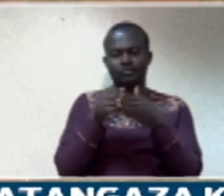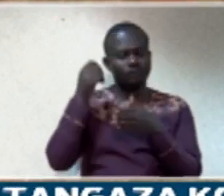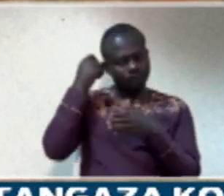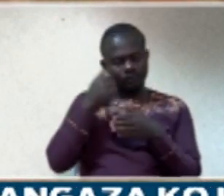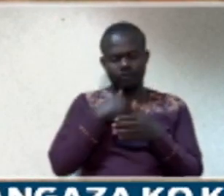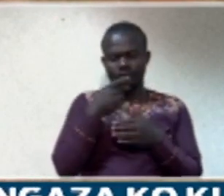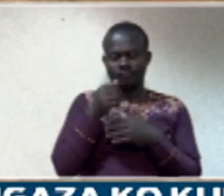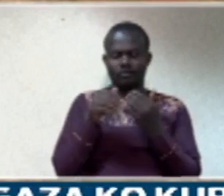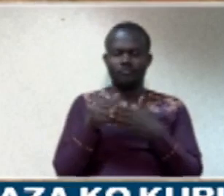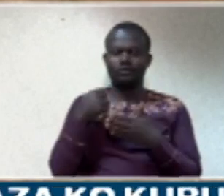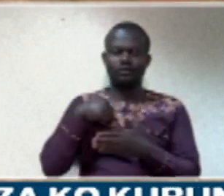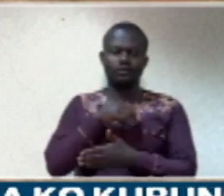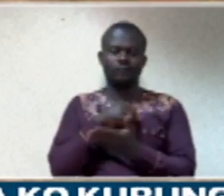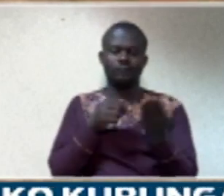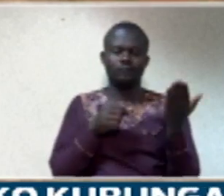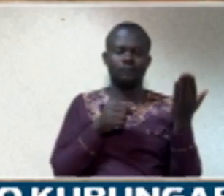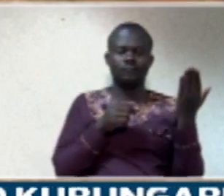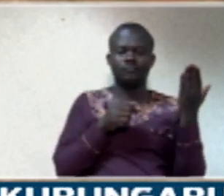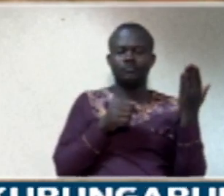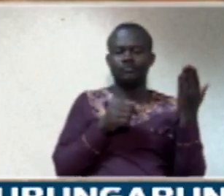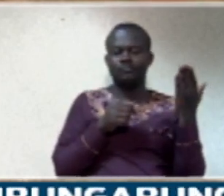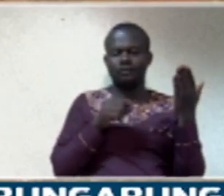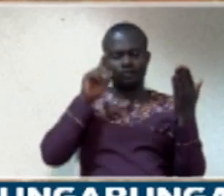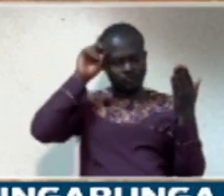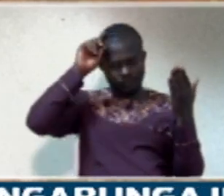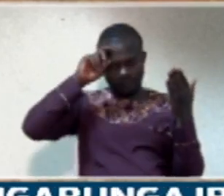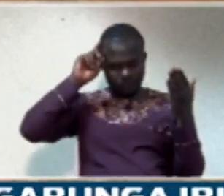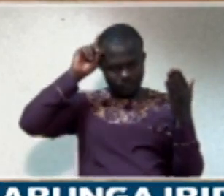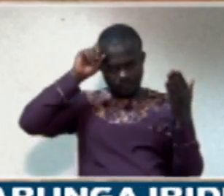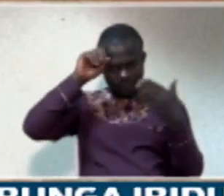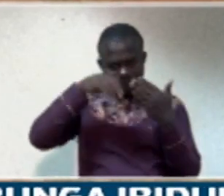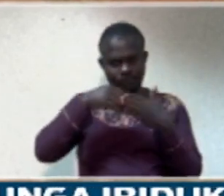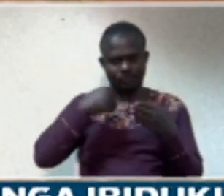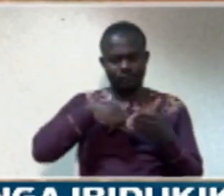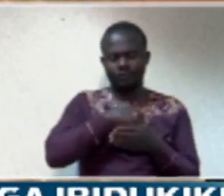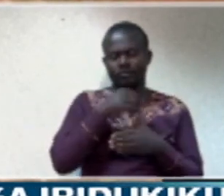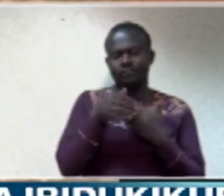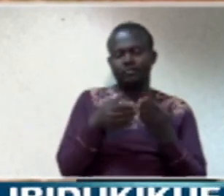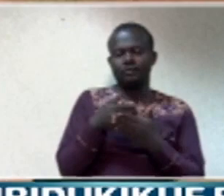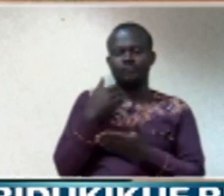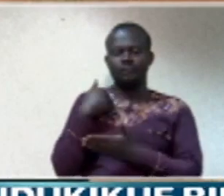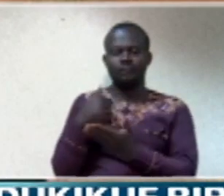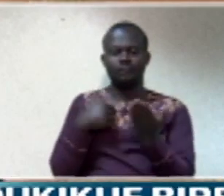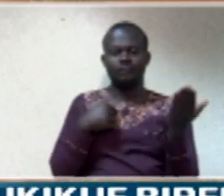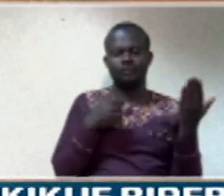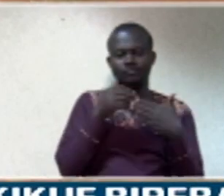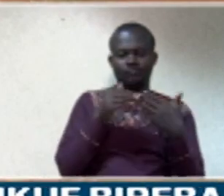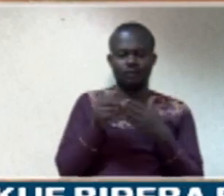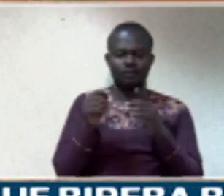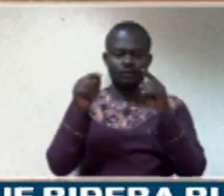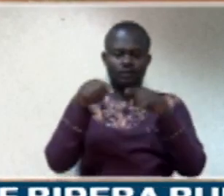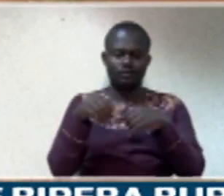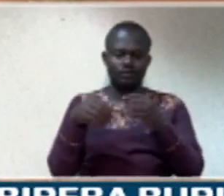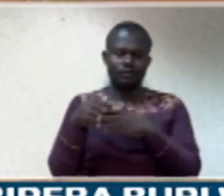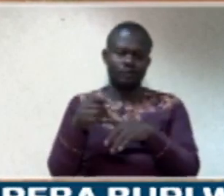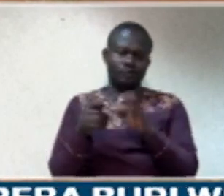franga ku mufuka bakatunyaka. Ugasigaye rero navuga nti ntacyo ndi gukora ndica navuga nti giye kugitwa Imana impaye byo kucuruza kanyanga